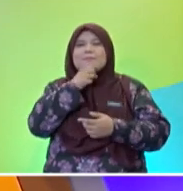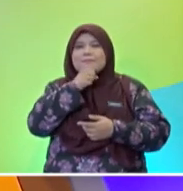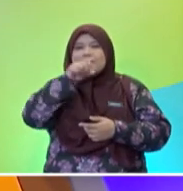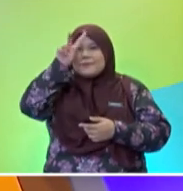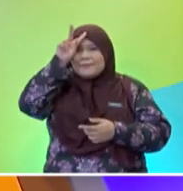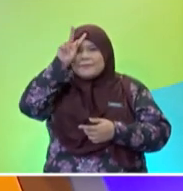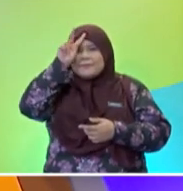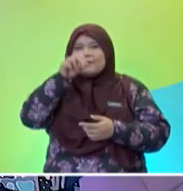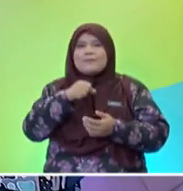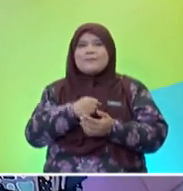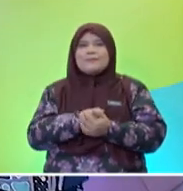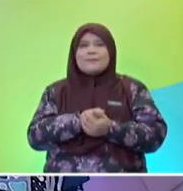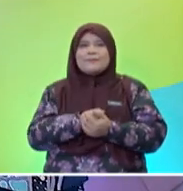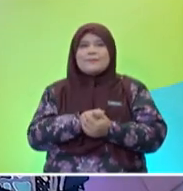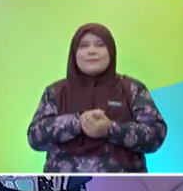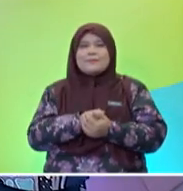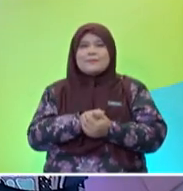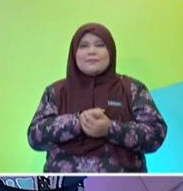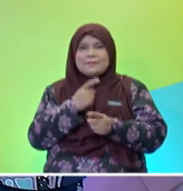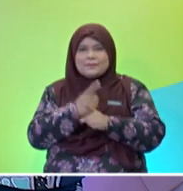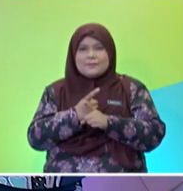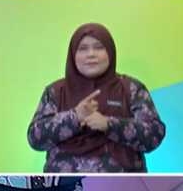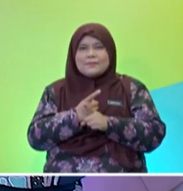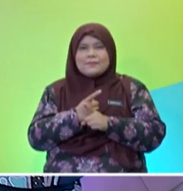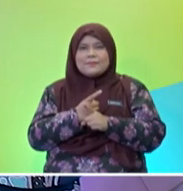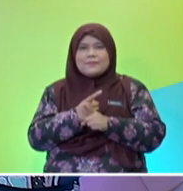bunyi kambing betul betul